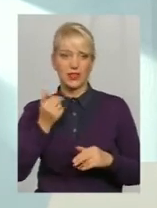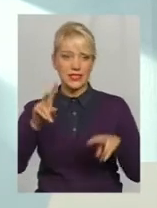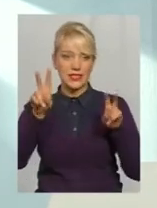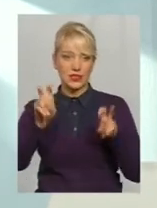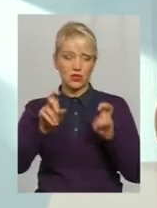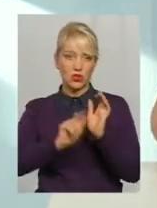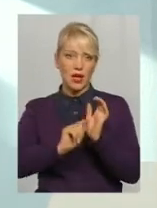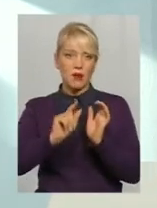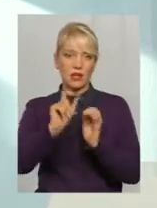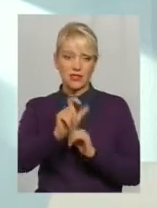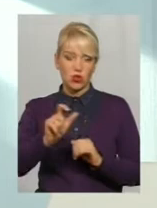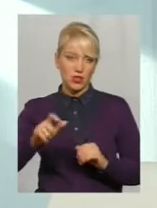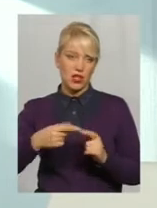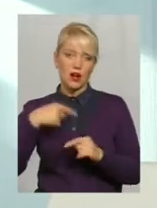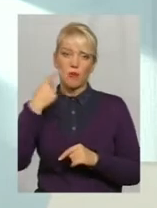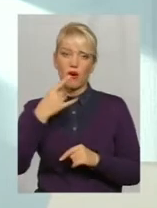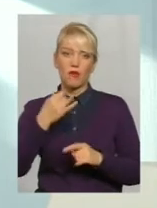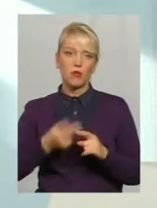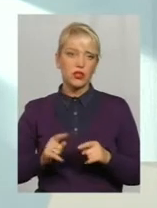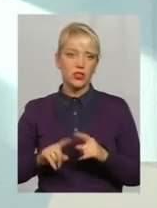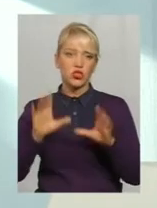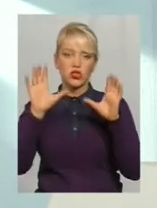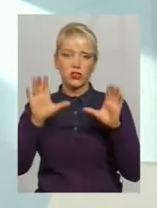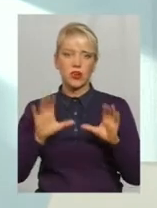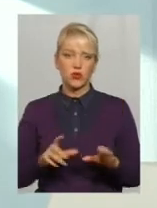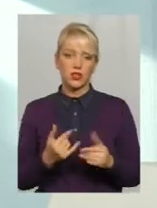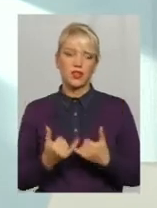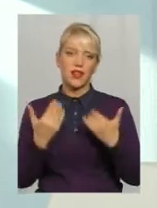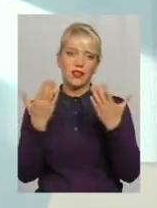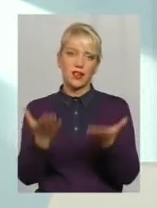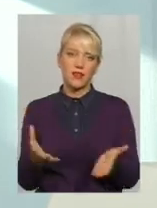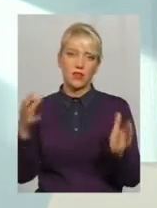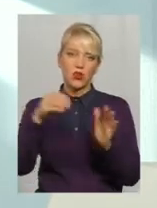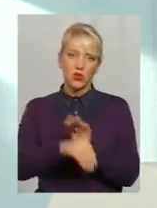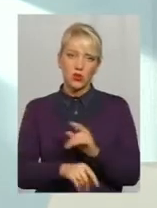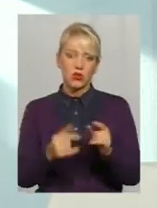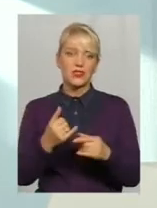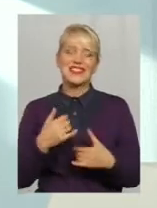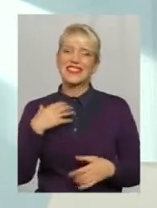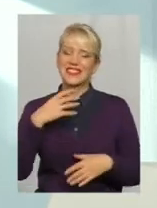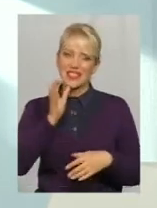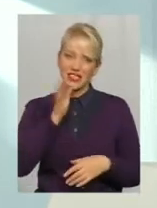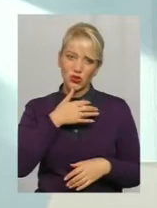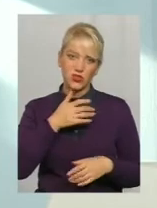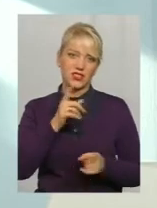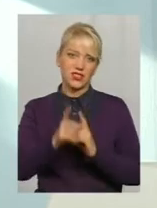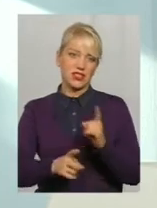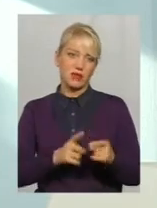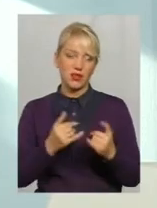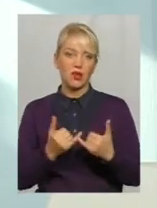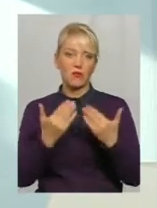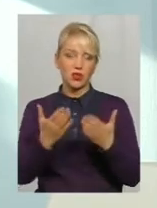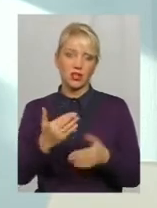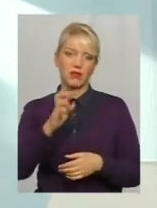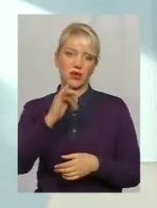пенсіонера. Мова йде про те, що якраз законодавство для них носить дуже серйозні зміни. І про них я б хотіла сьогодні теж, щоб